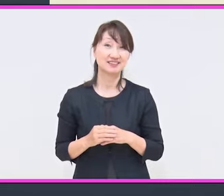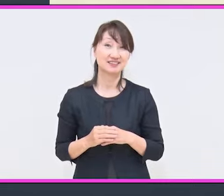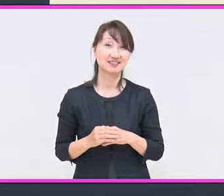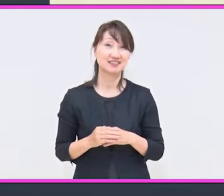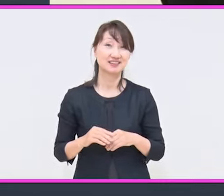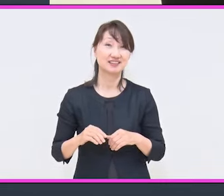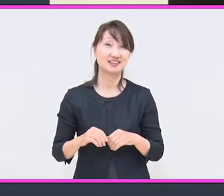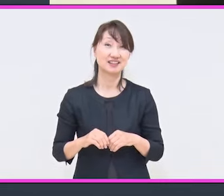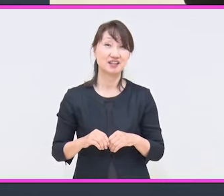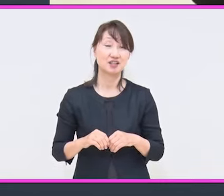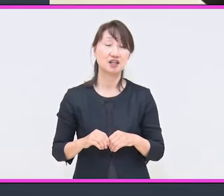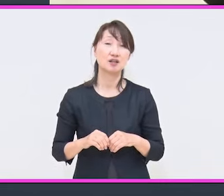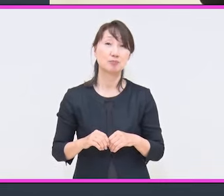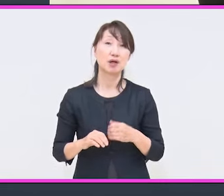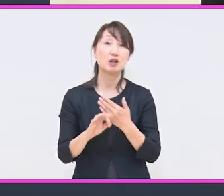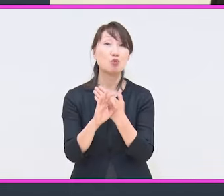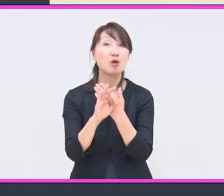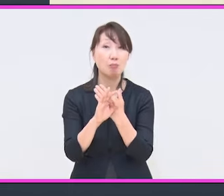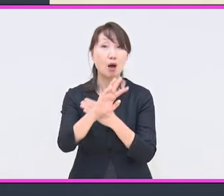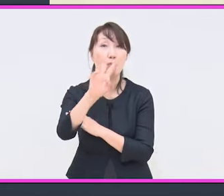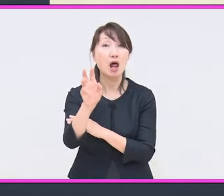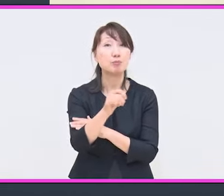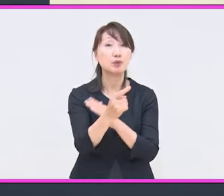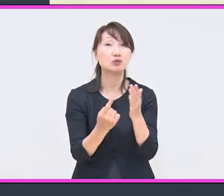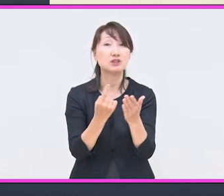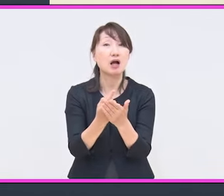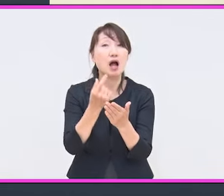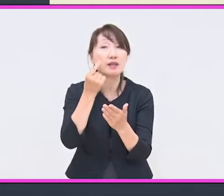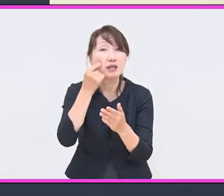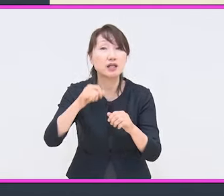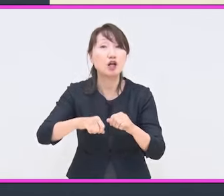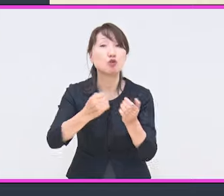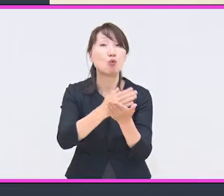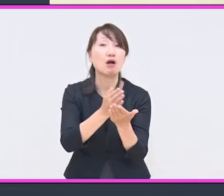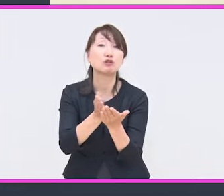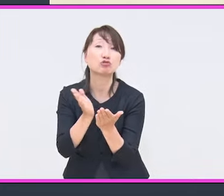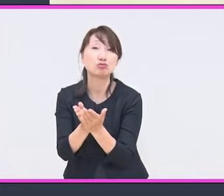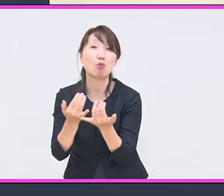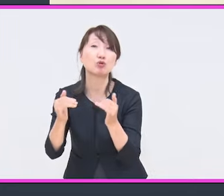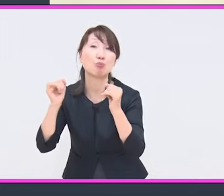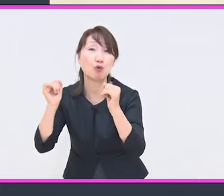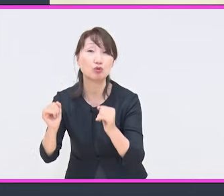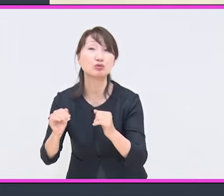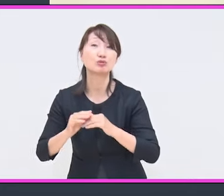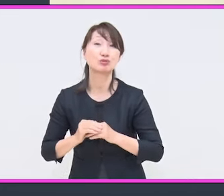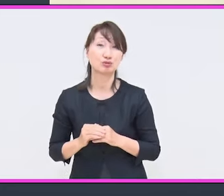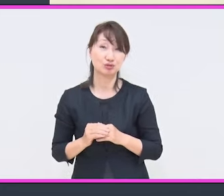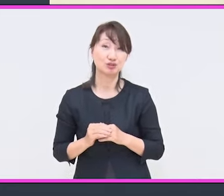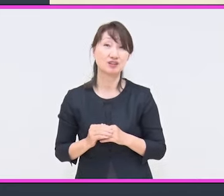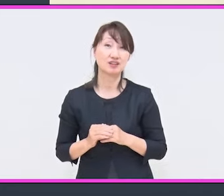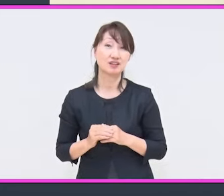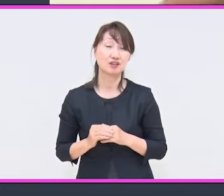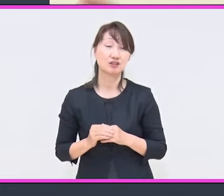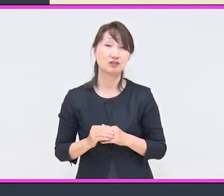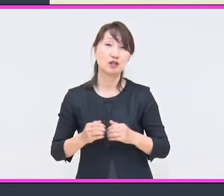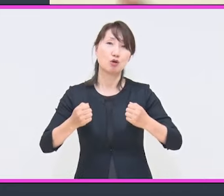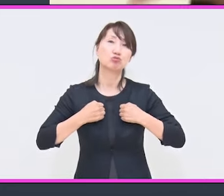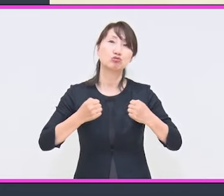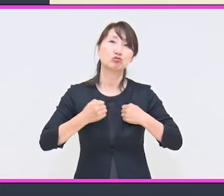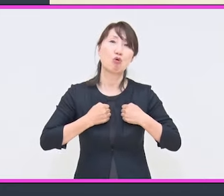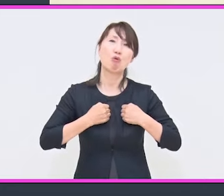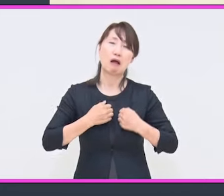害、もちろんパラリンピックに出られない障害を持ってらっしゃる方もいるし、じゃあ運動が